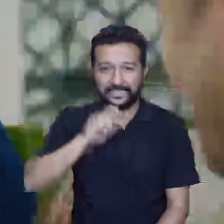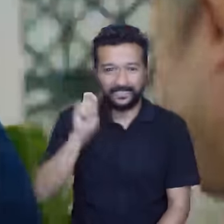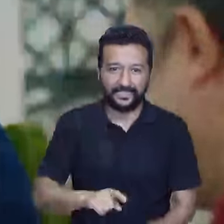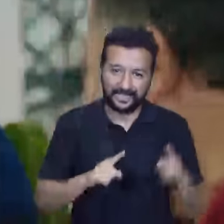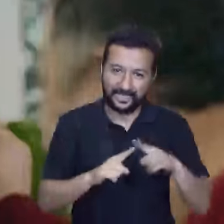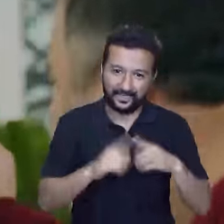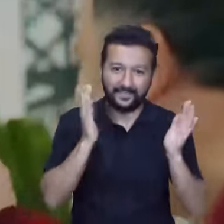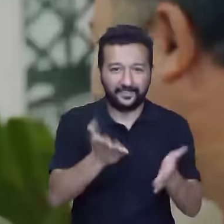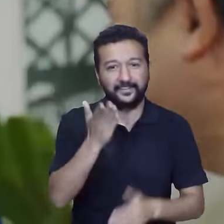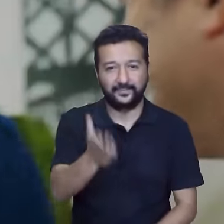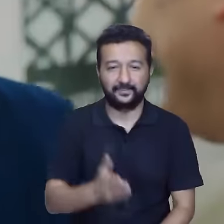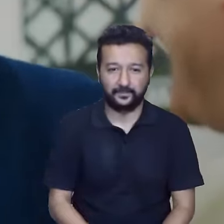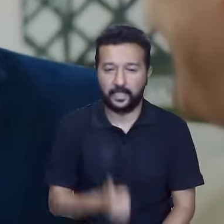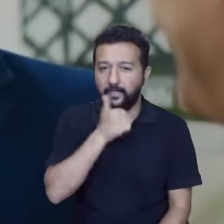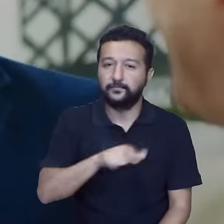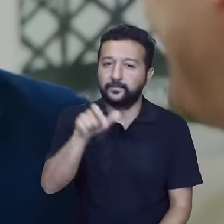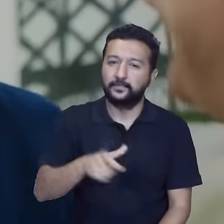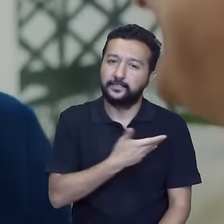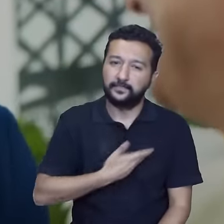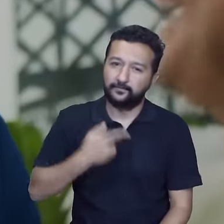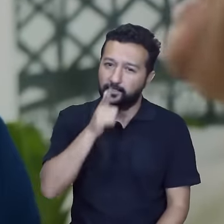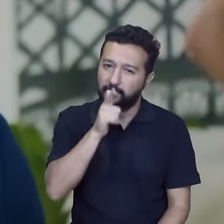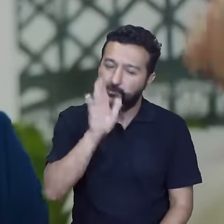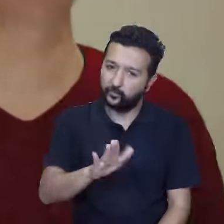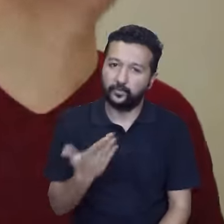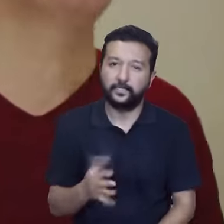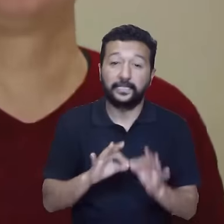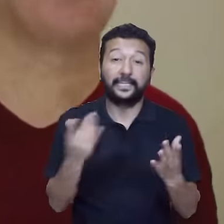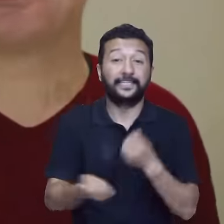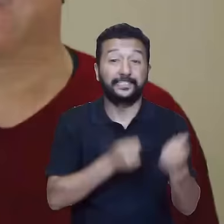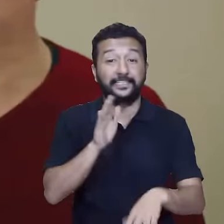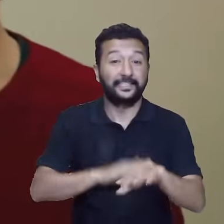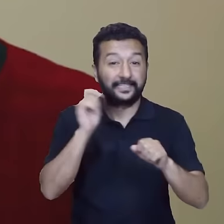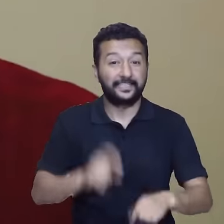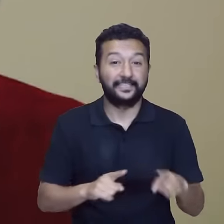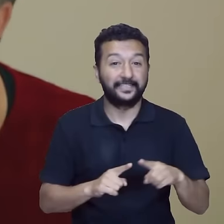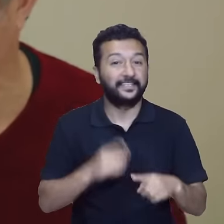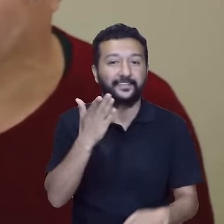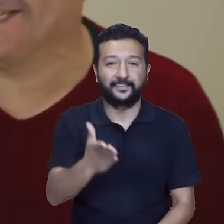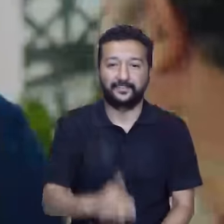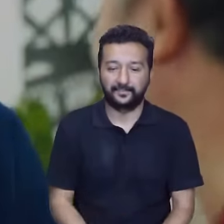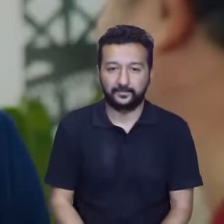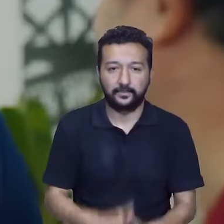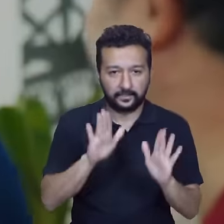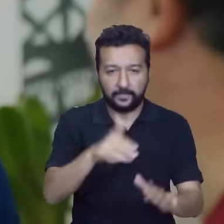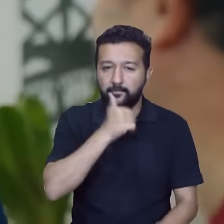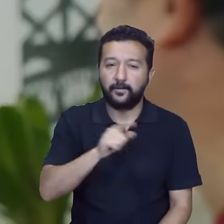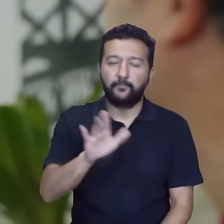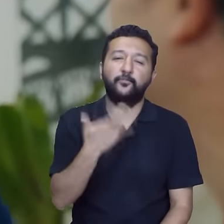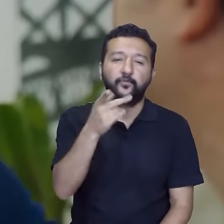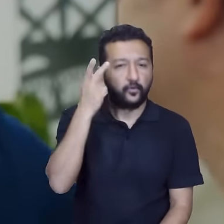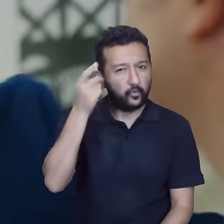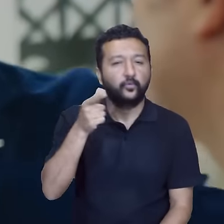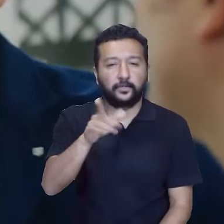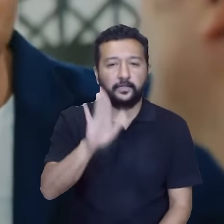yaptı? Tarık. Abi gözünü seveyim biraz sessiz lütfen. Ne işler çeviriyorsun Tarık? Tamam abi boş ver.